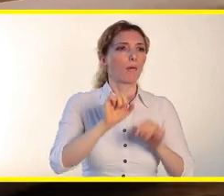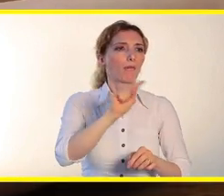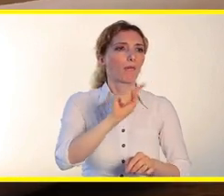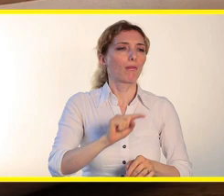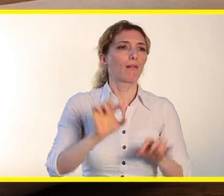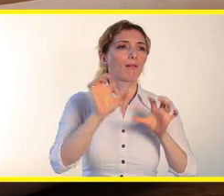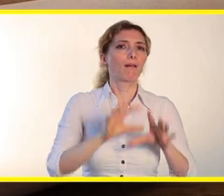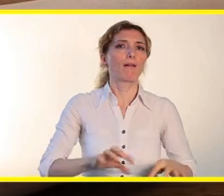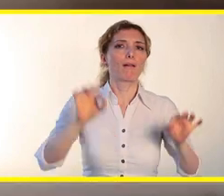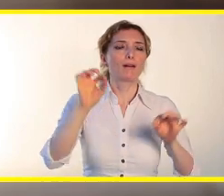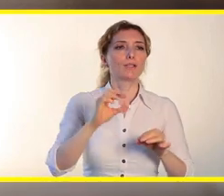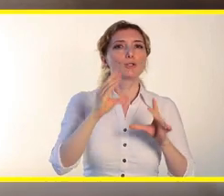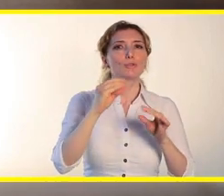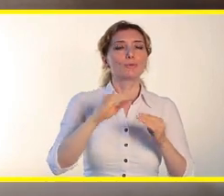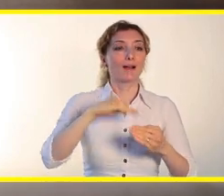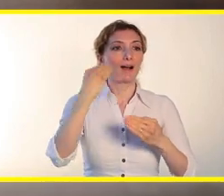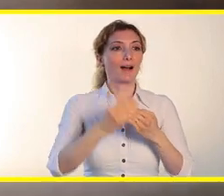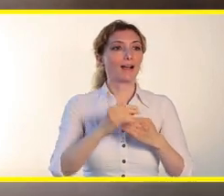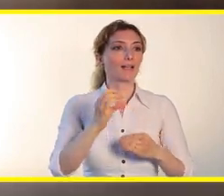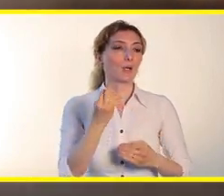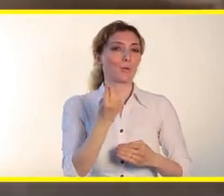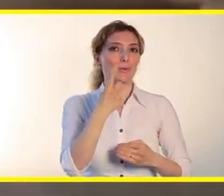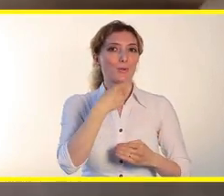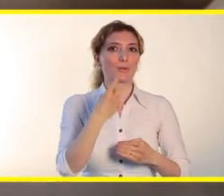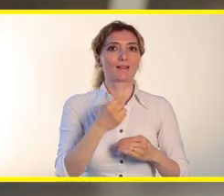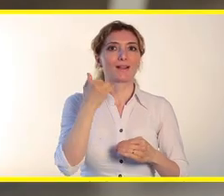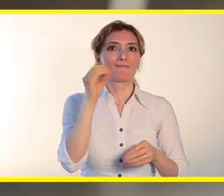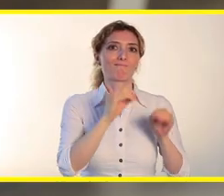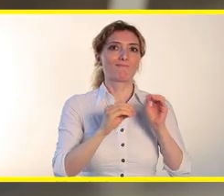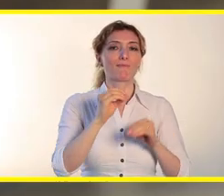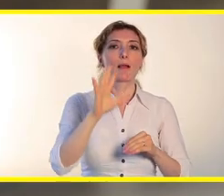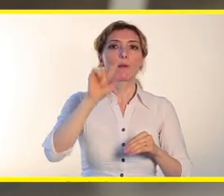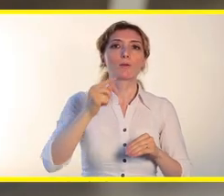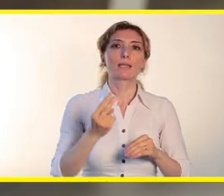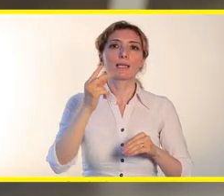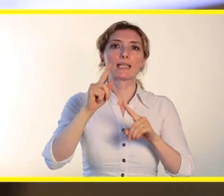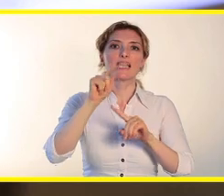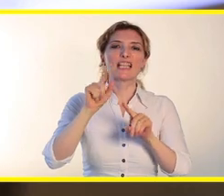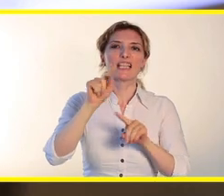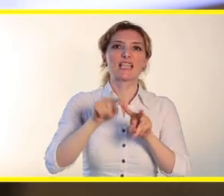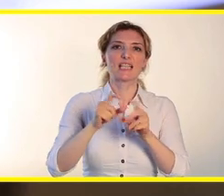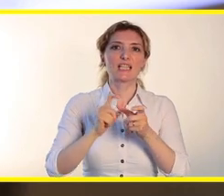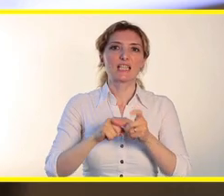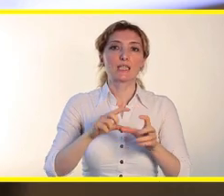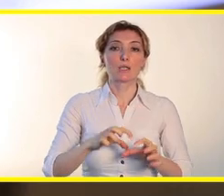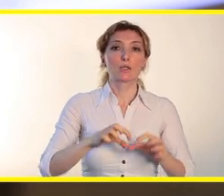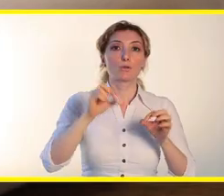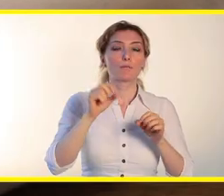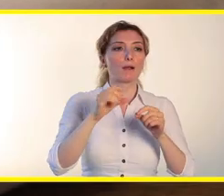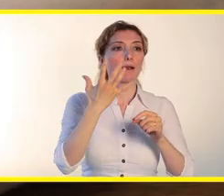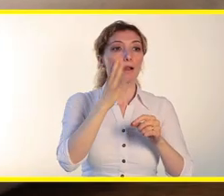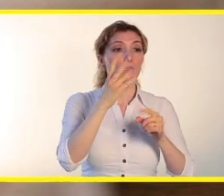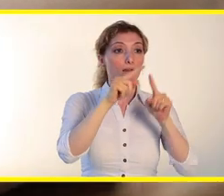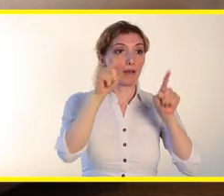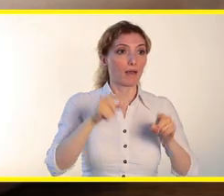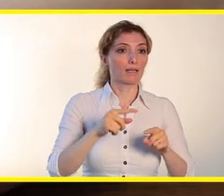yumuşak arka yüzüyle şık ve zarif bir tasarıma sahip. 5.7 inçlik QHD Super AMOLED ekranı,